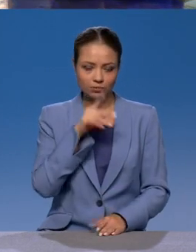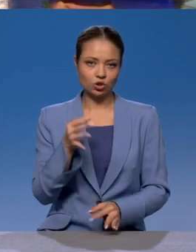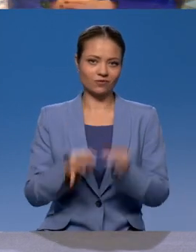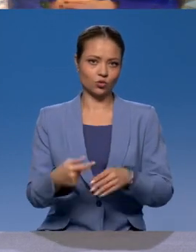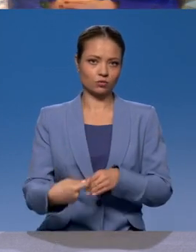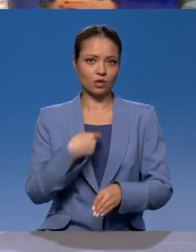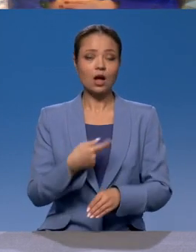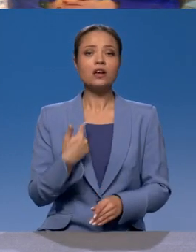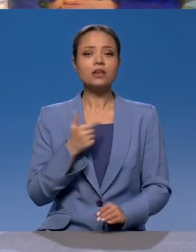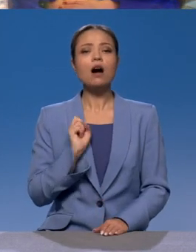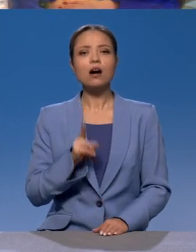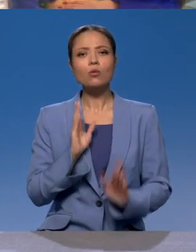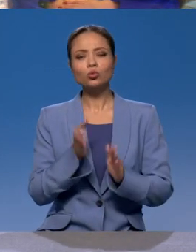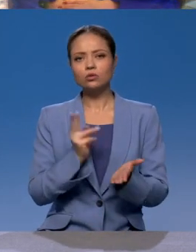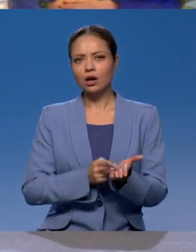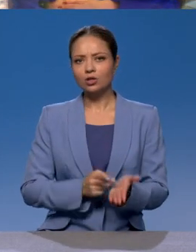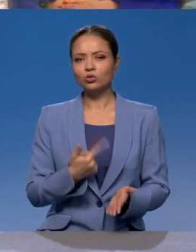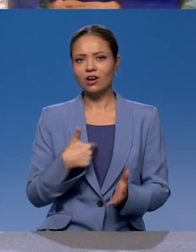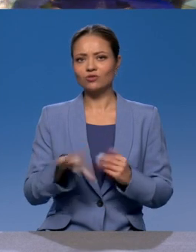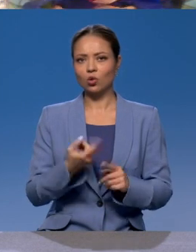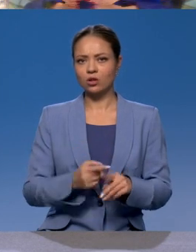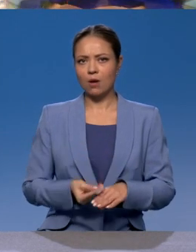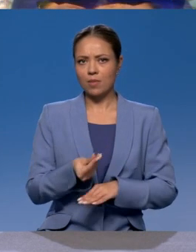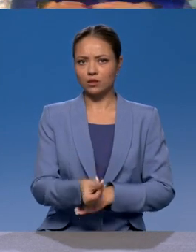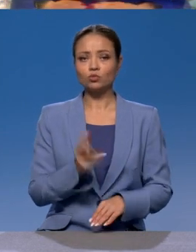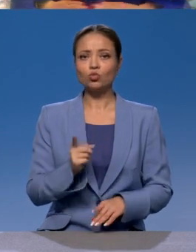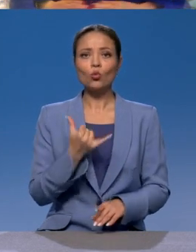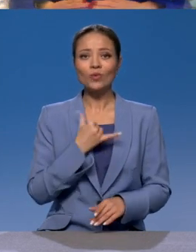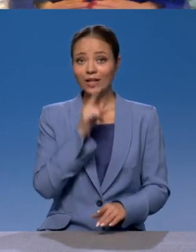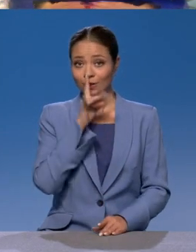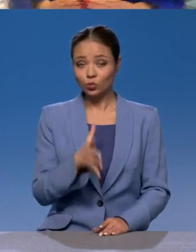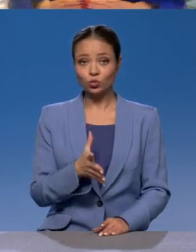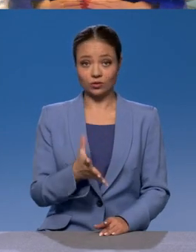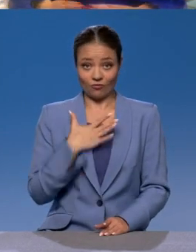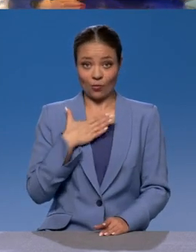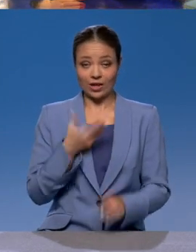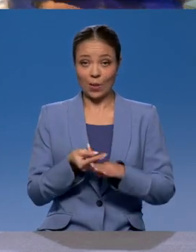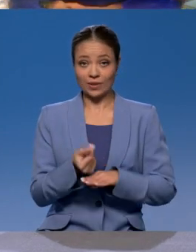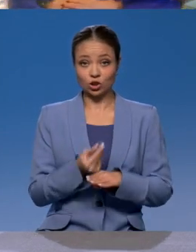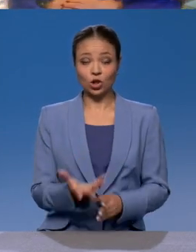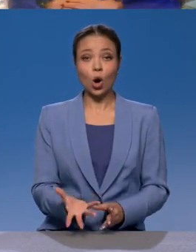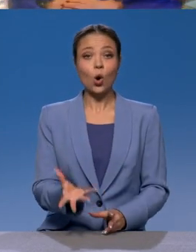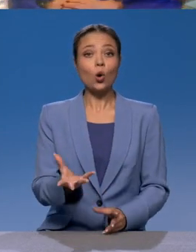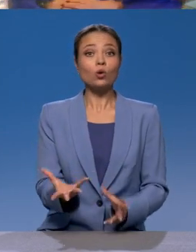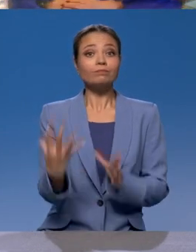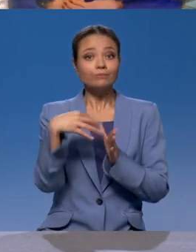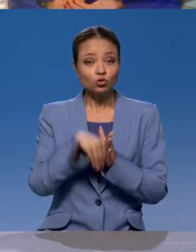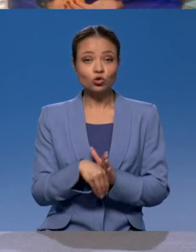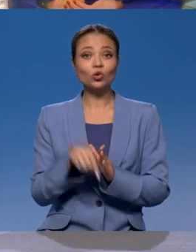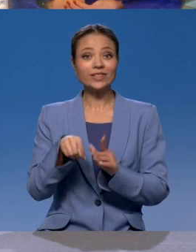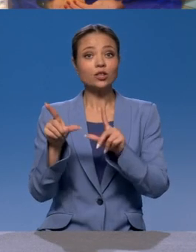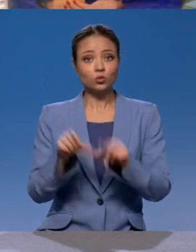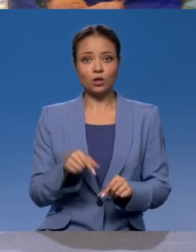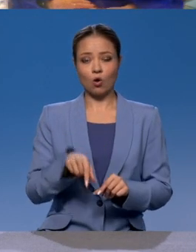буду доказывать, что я все это оплатила? Потому что у меня не будет учтено в моих платежах тех самых субсидий, о которых мы сегодня